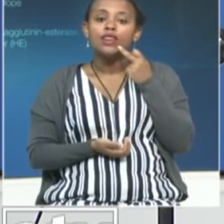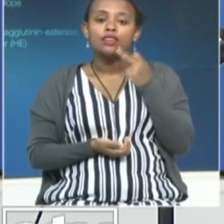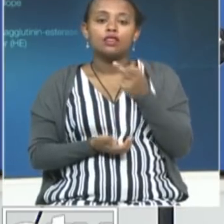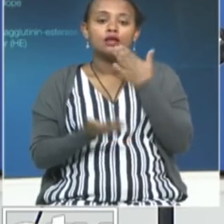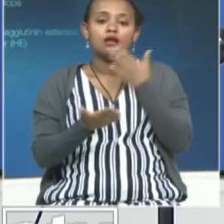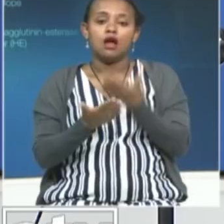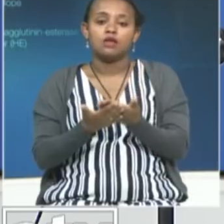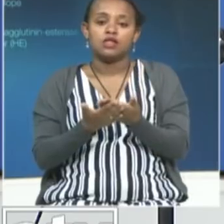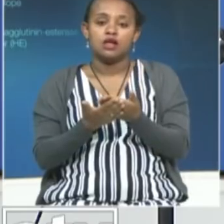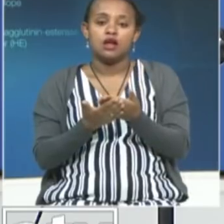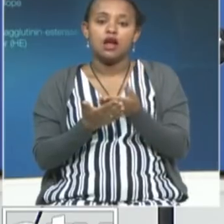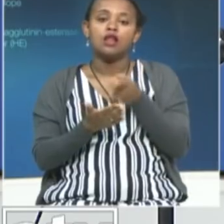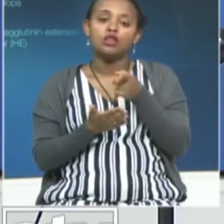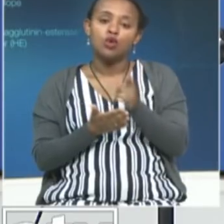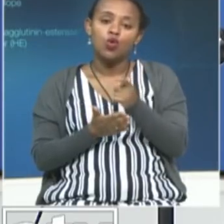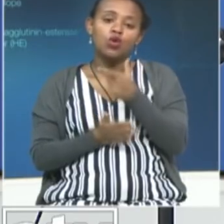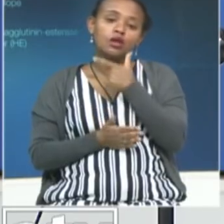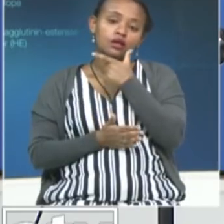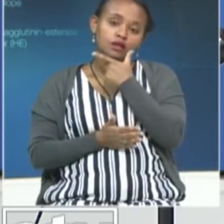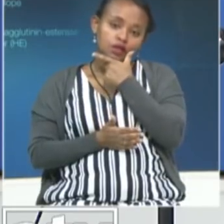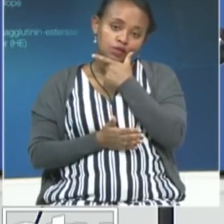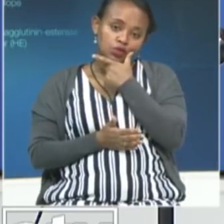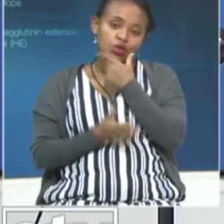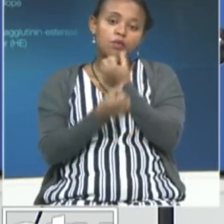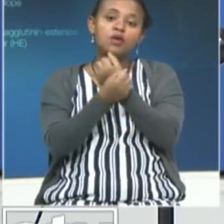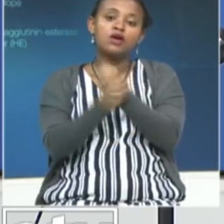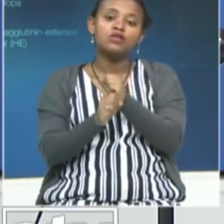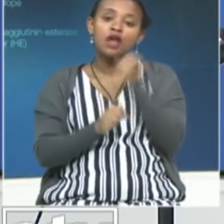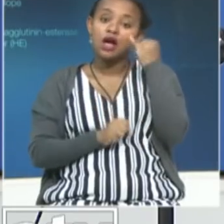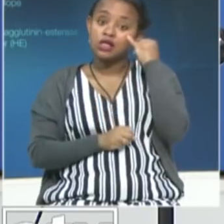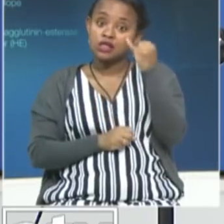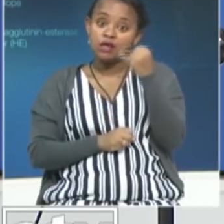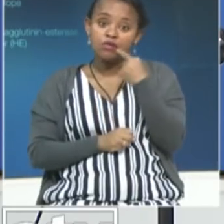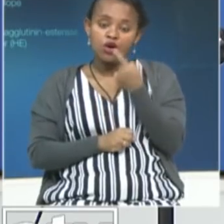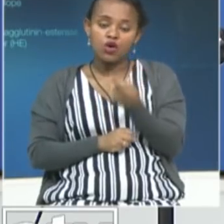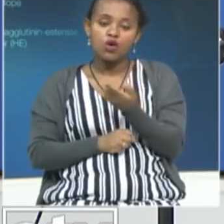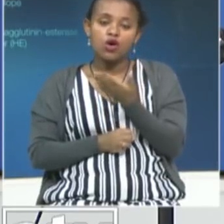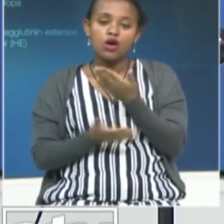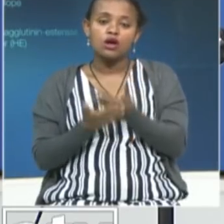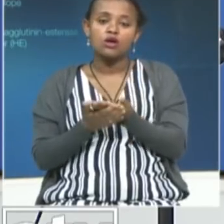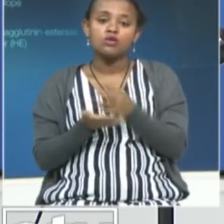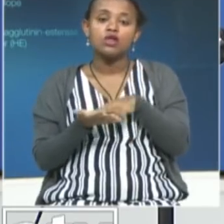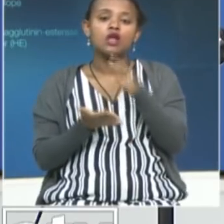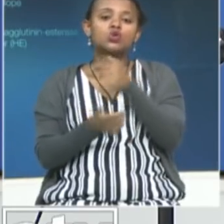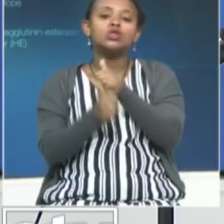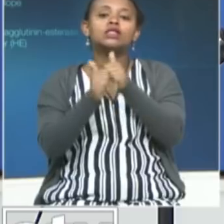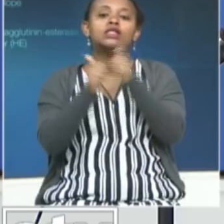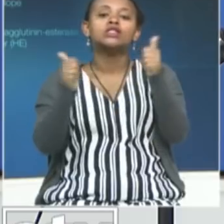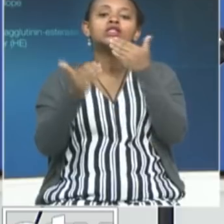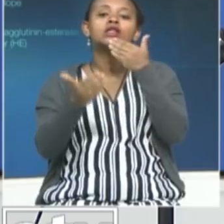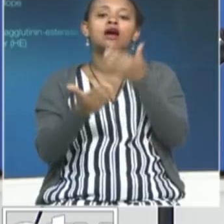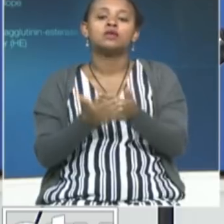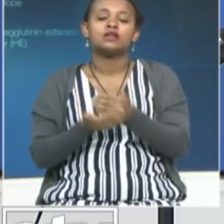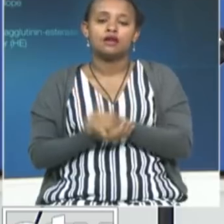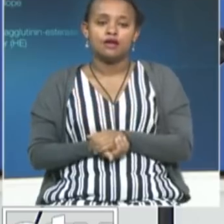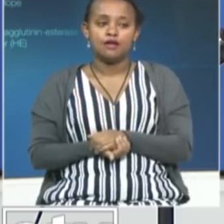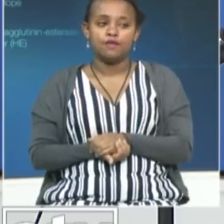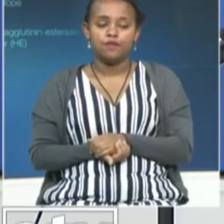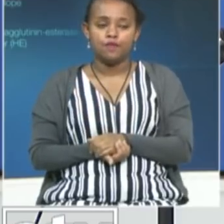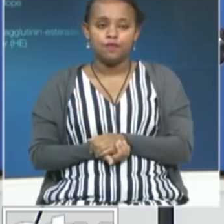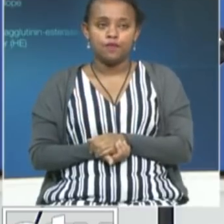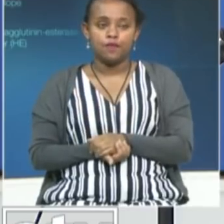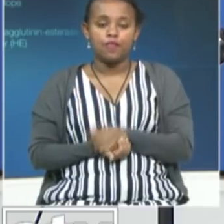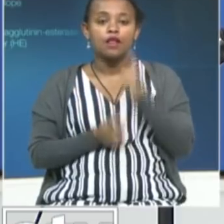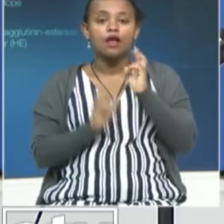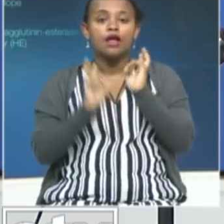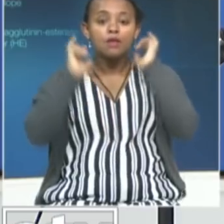እናመሰግናለን ጥቆማዎትንም ትዝብቶትንም የመፍትሄ ሐሳብ ብለው ያቀረቡትንም ነገር ስላነሱልን እጅግ እናመሰግናለን መልካም የዚህ